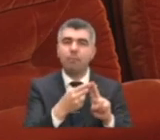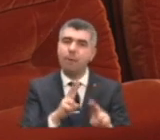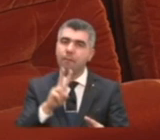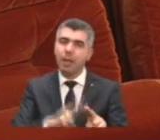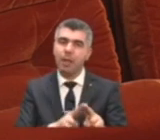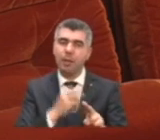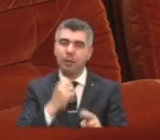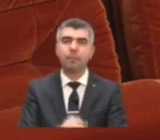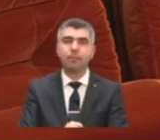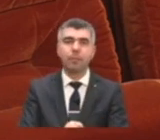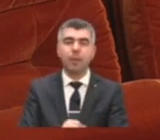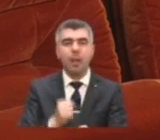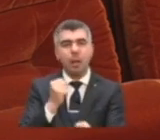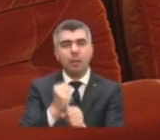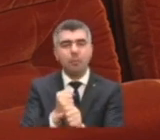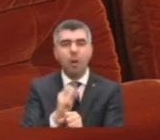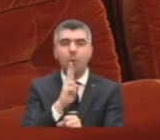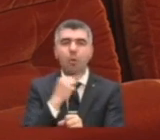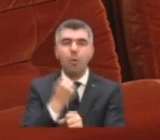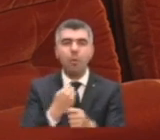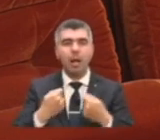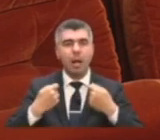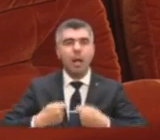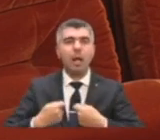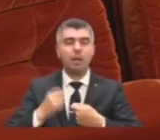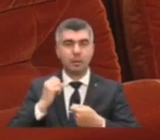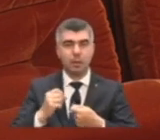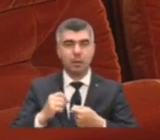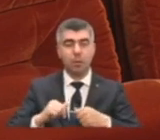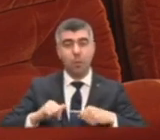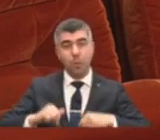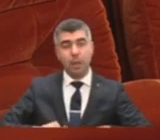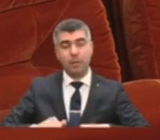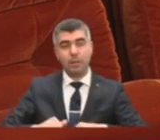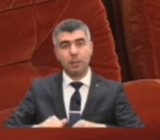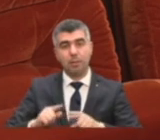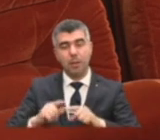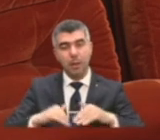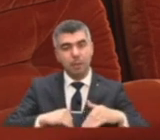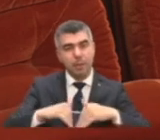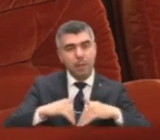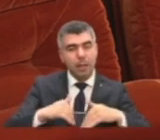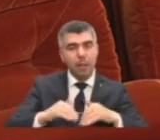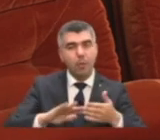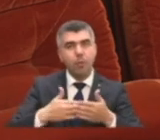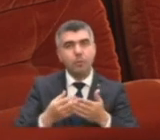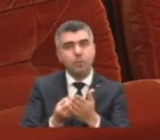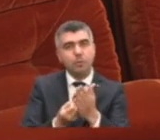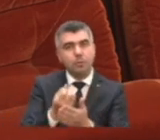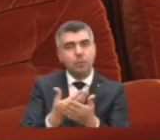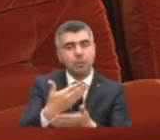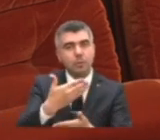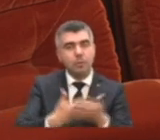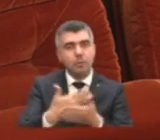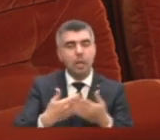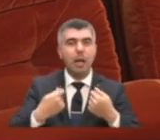الاطار اشتغلنا مع السيد رئيس الحكومه ومطالب من السيد رئيس الحكومه وسيد وزير التجهيز على الدوريه اللي صدرت من طرف السيد